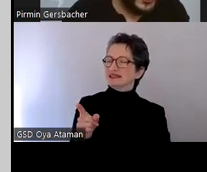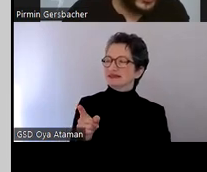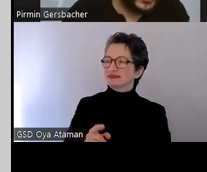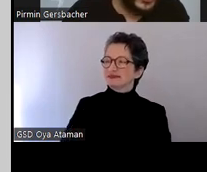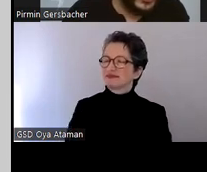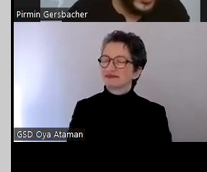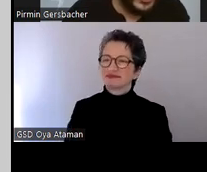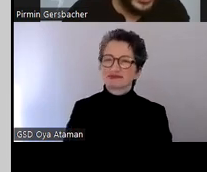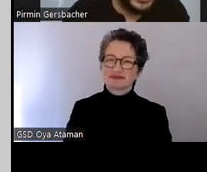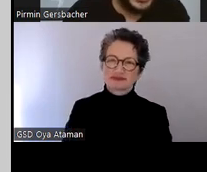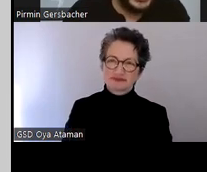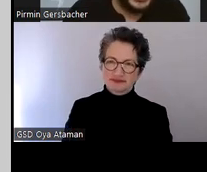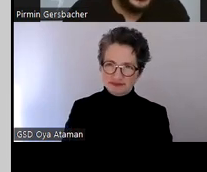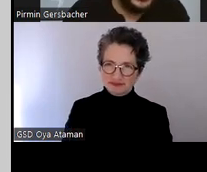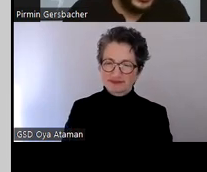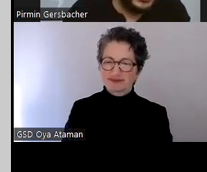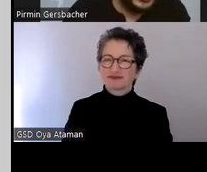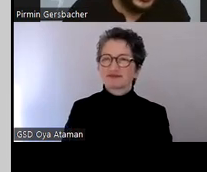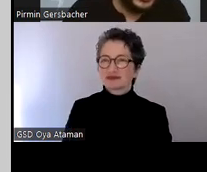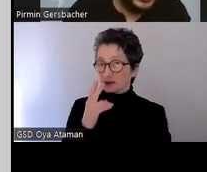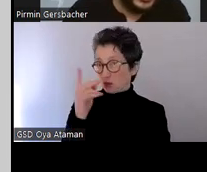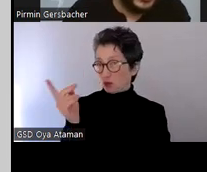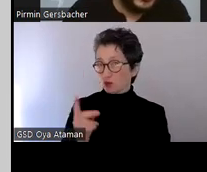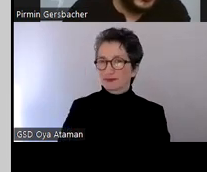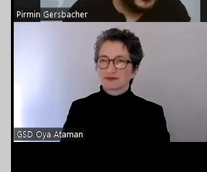schauen, wir dann dahin gehen.